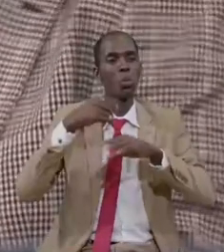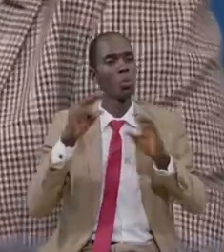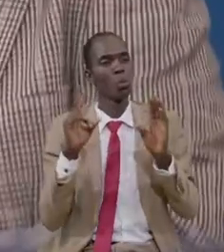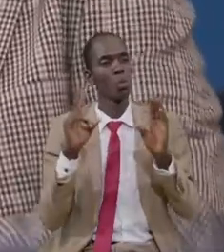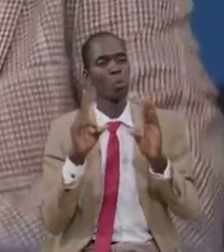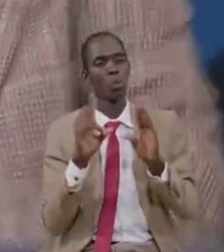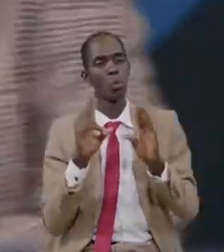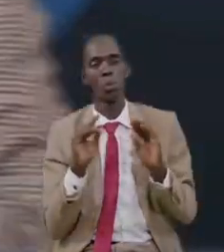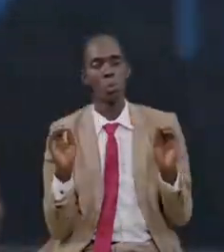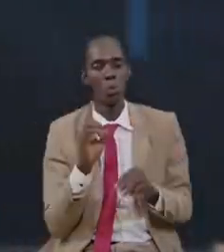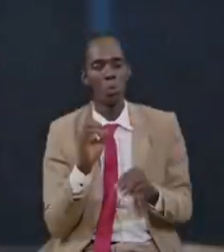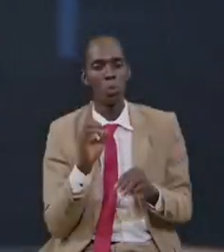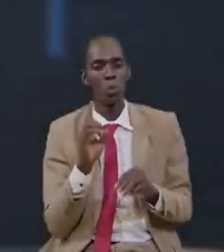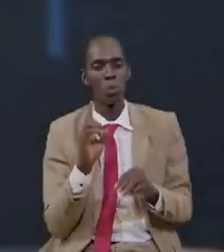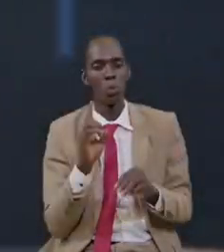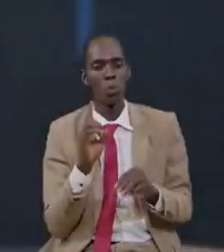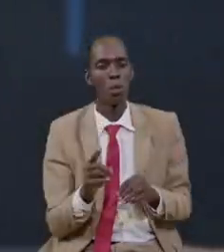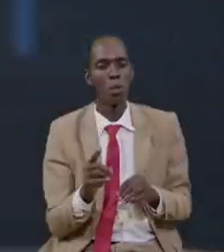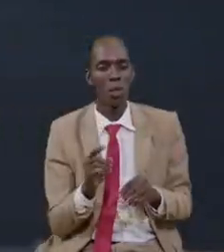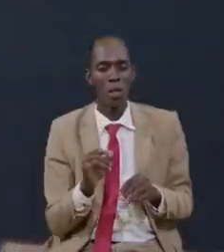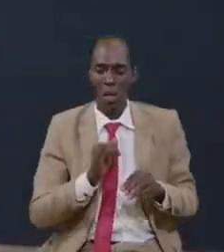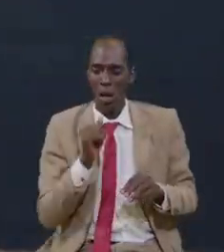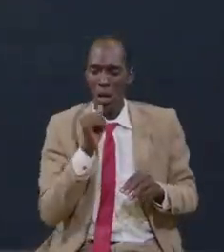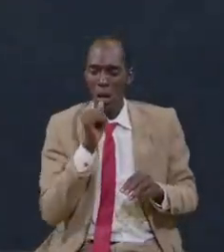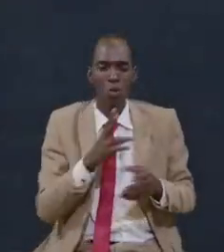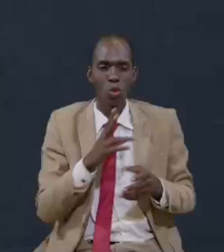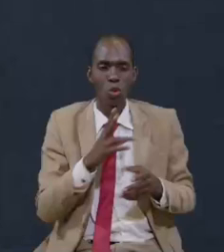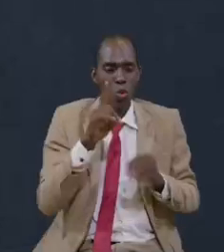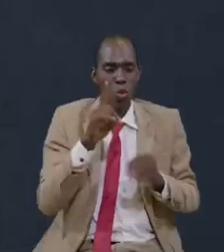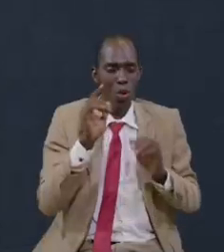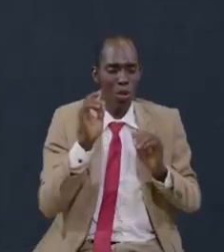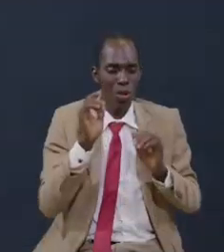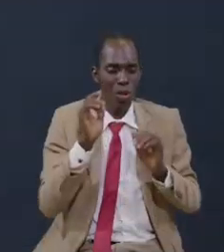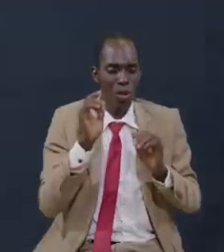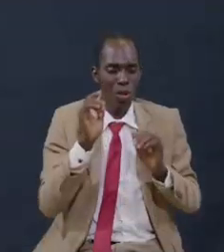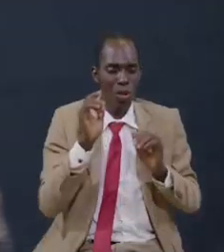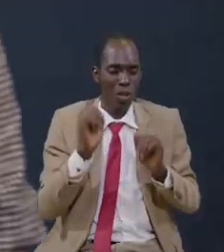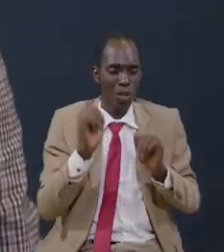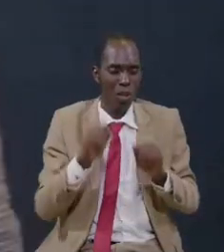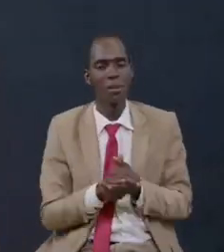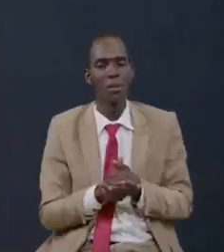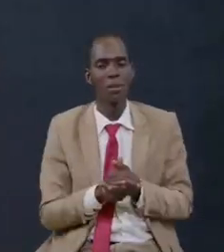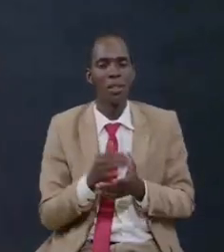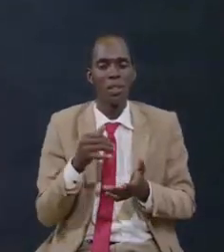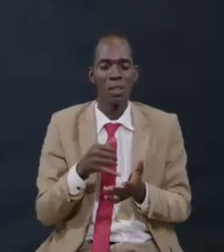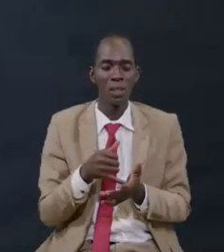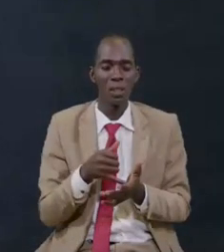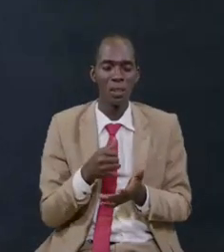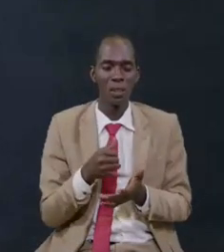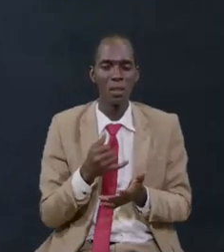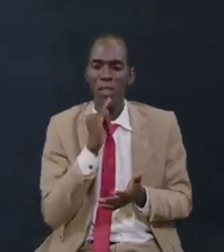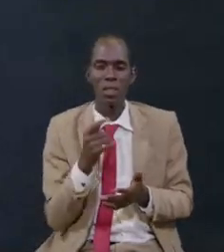qui m'empêche, je suis. Et qui peut m'arrêter, mais c'est le Rédempteur qui